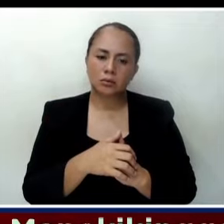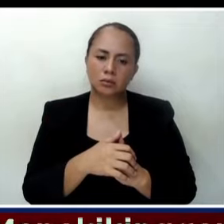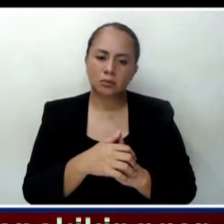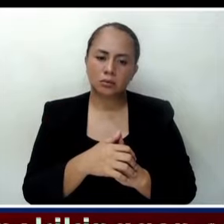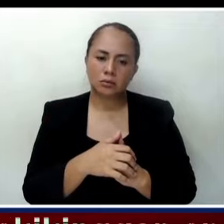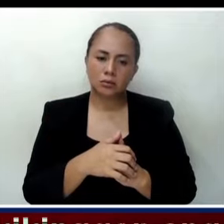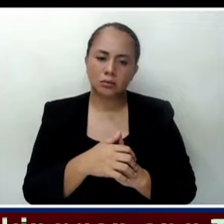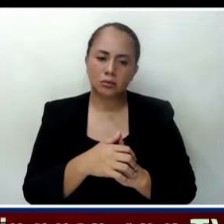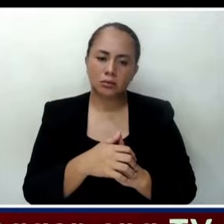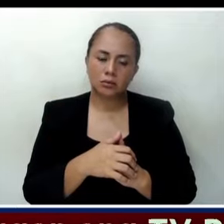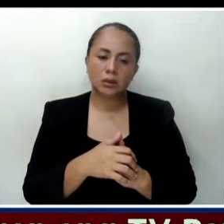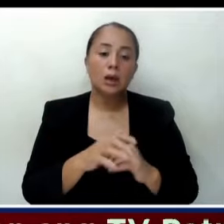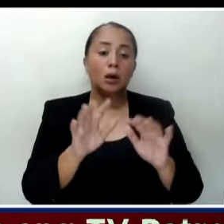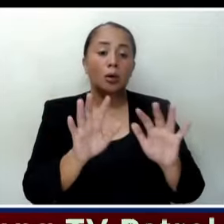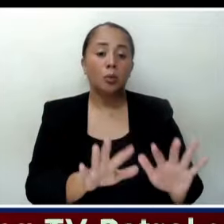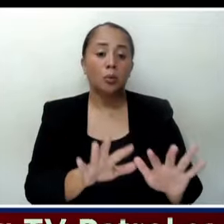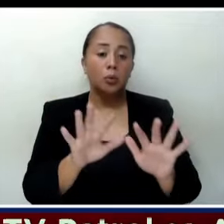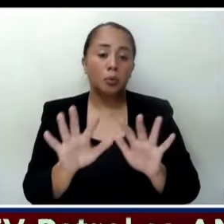Relax ka lang ha!